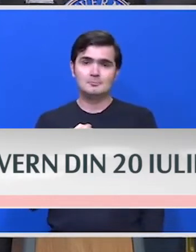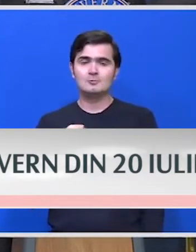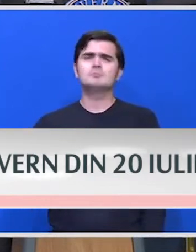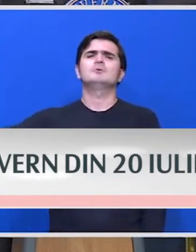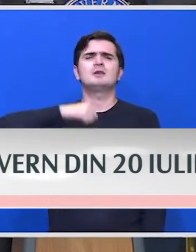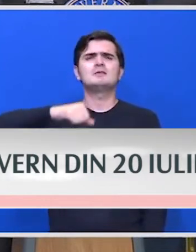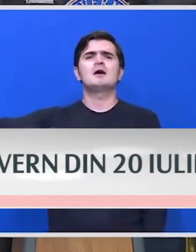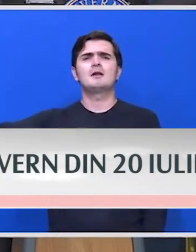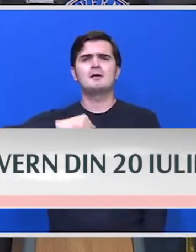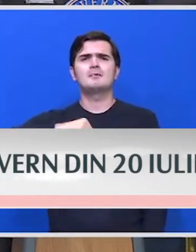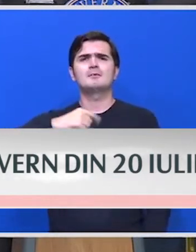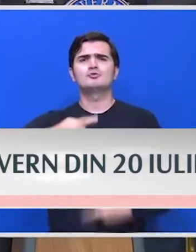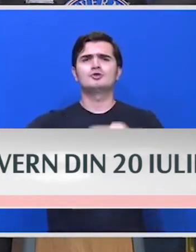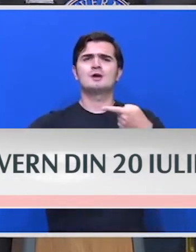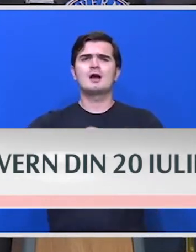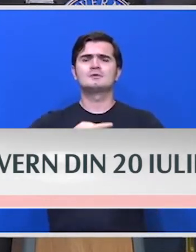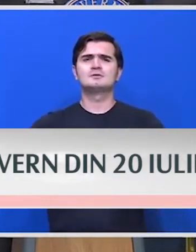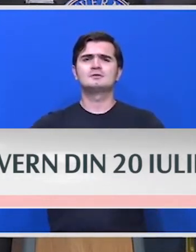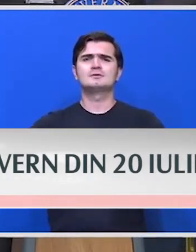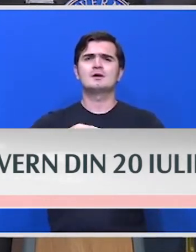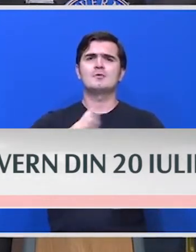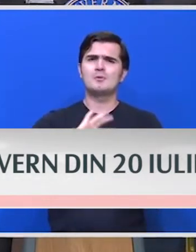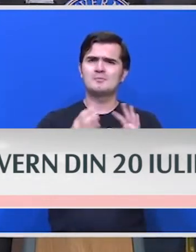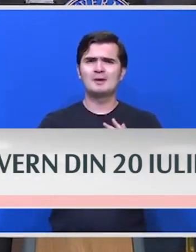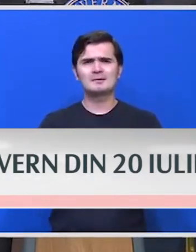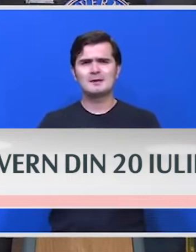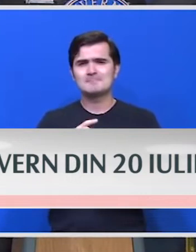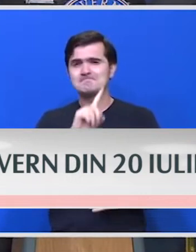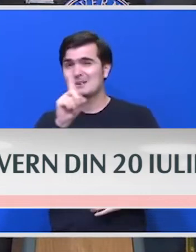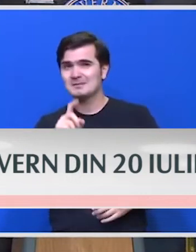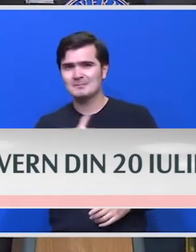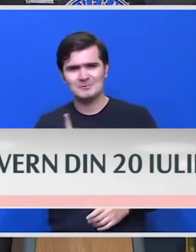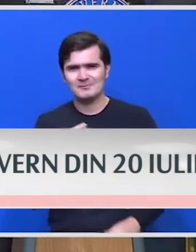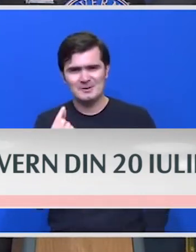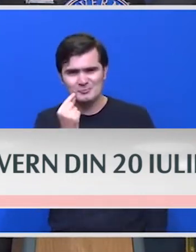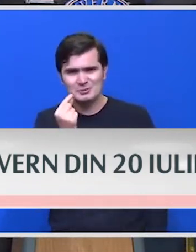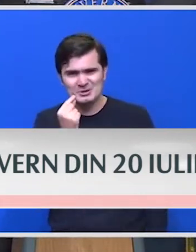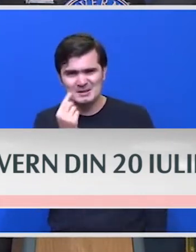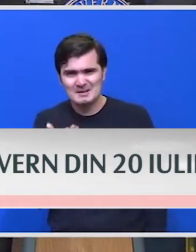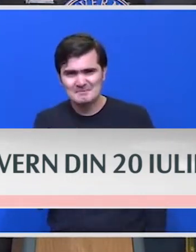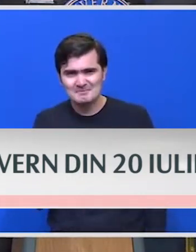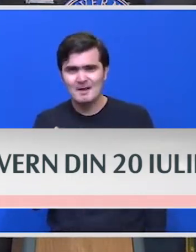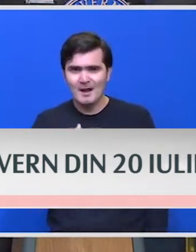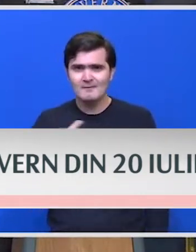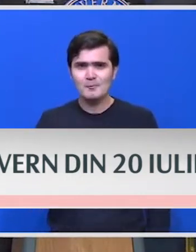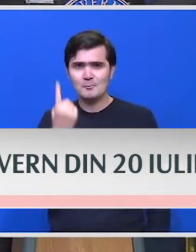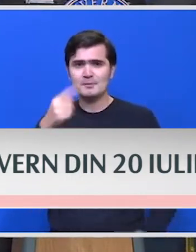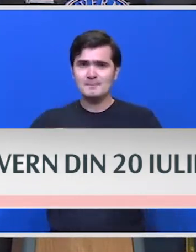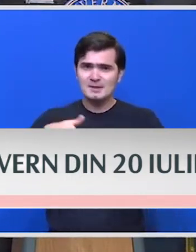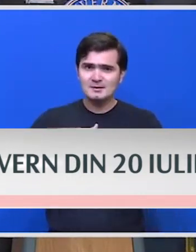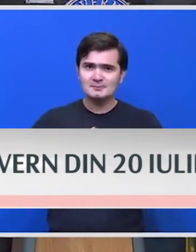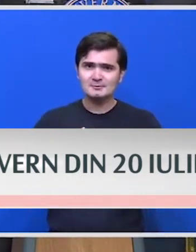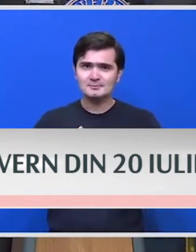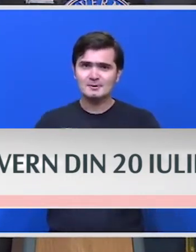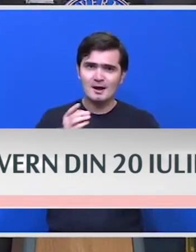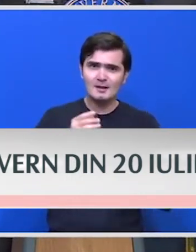tinerele generații olimpici, dar nu vă e rușine totuși că avem un premier care a blocat în